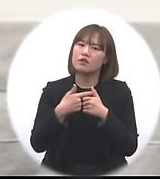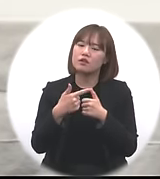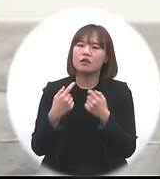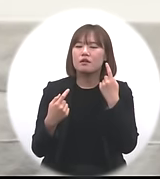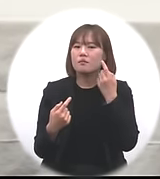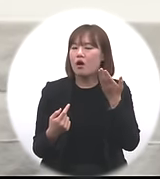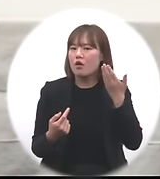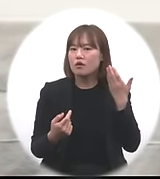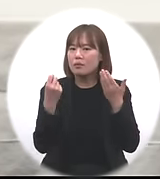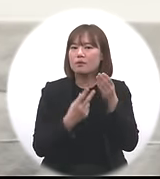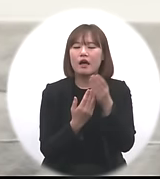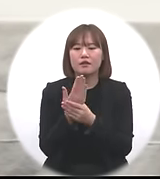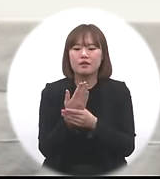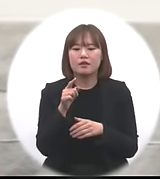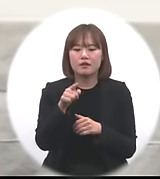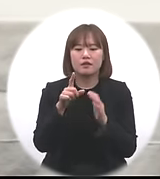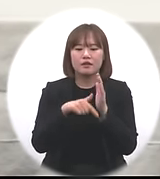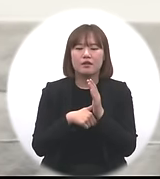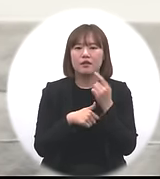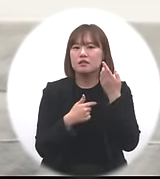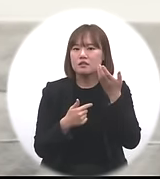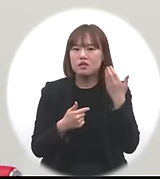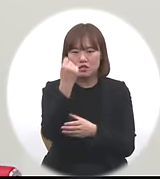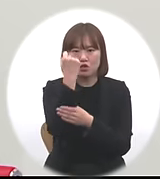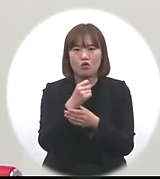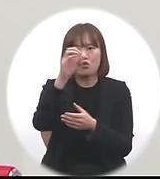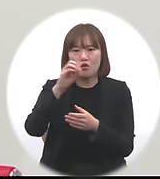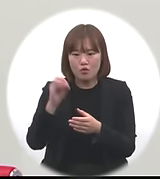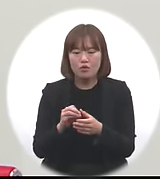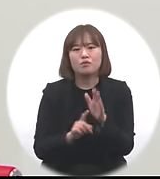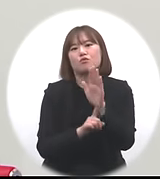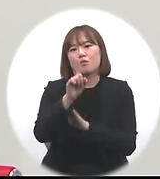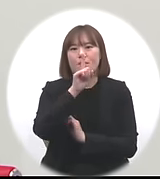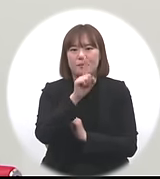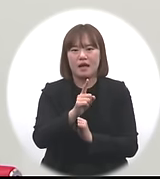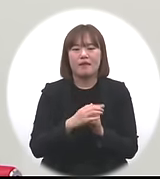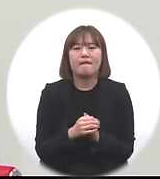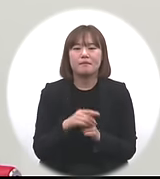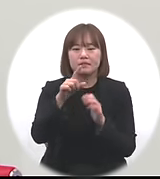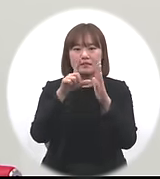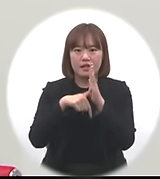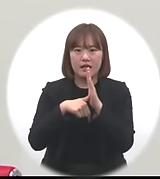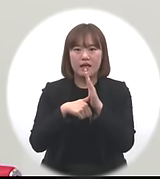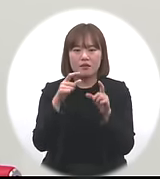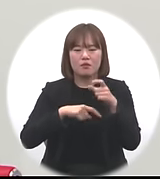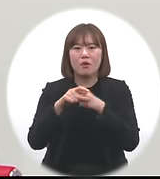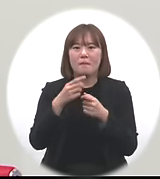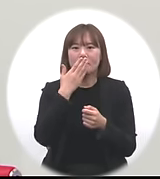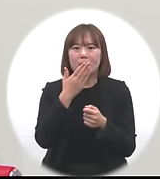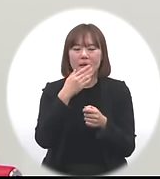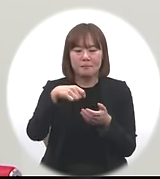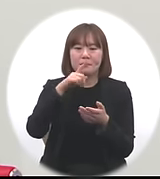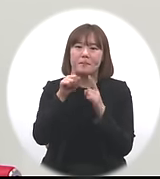있습니다. 그래서 초등학교 6학년 때쯤 맨 뒤에 어금니가 나오는데, 저 때도 저맨 뒤에 어금니가 썩을 확률이 매우 높습니다. 그리고